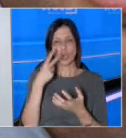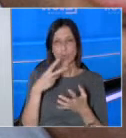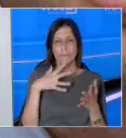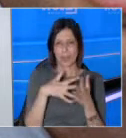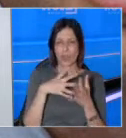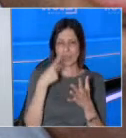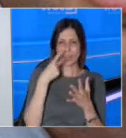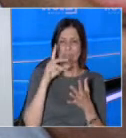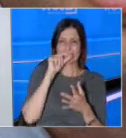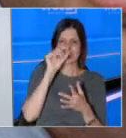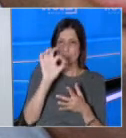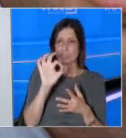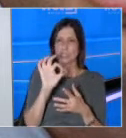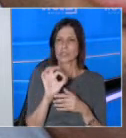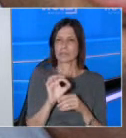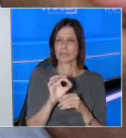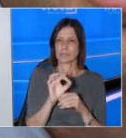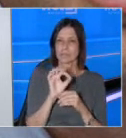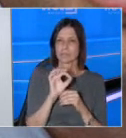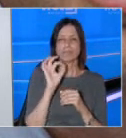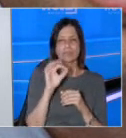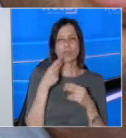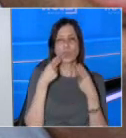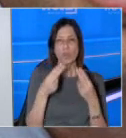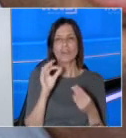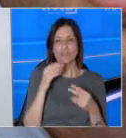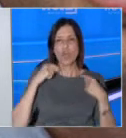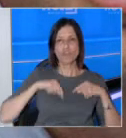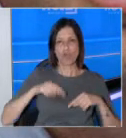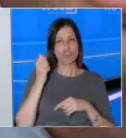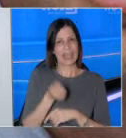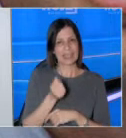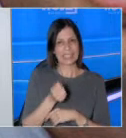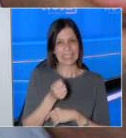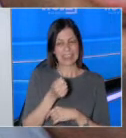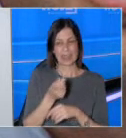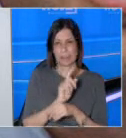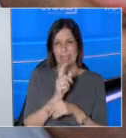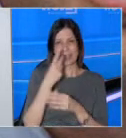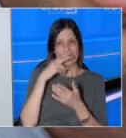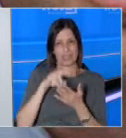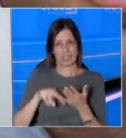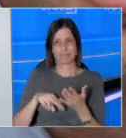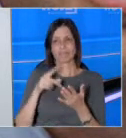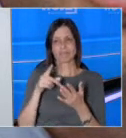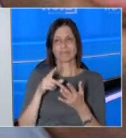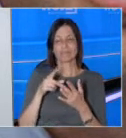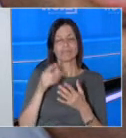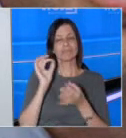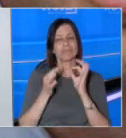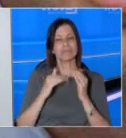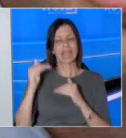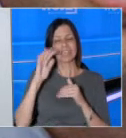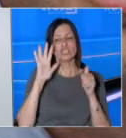כבר רואים את הציוץ הזה של, של תגובה של יושב ראש הכנסת, שמיד נקריא אותה, אבל בגץ בהרכב של 9, כמו שאמרנו, עם